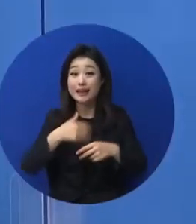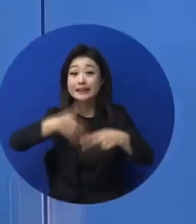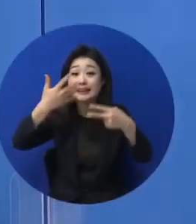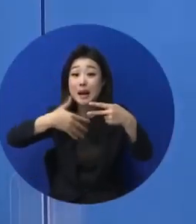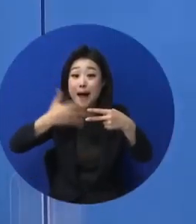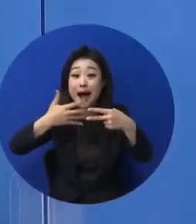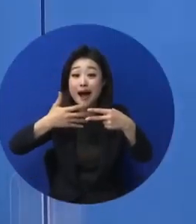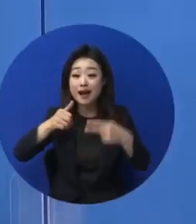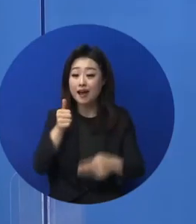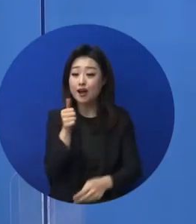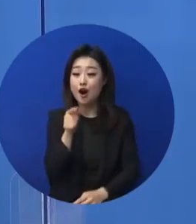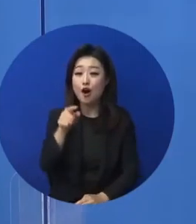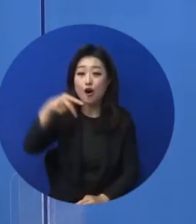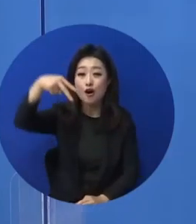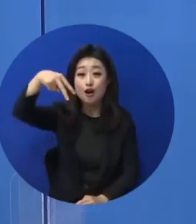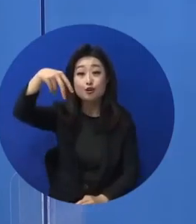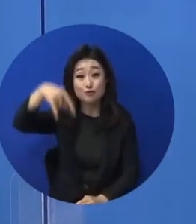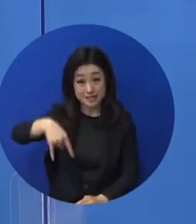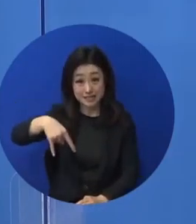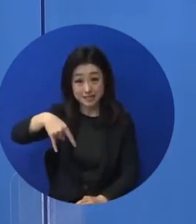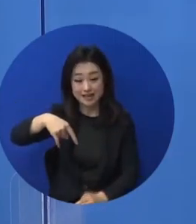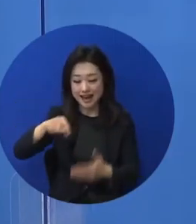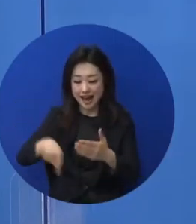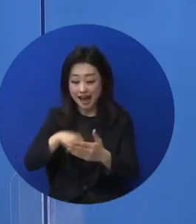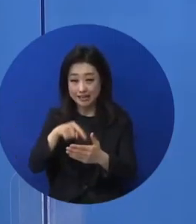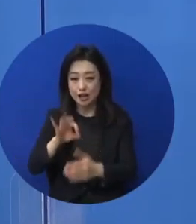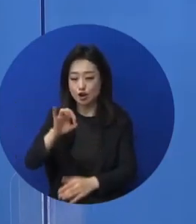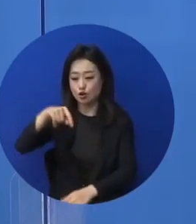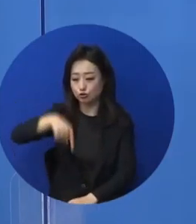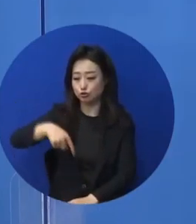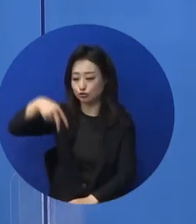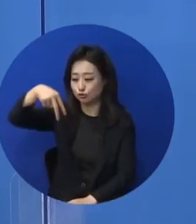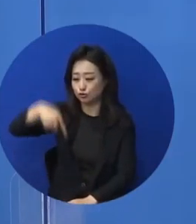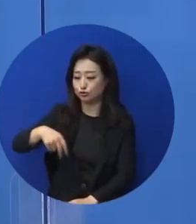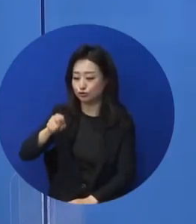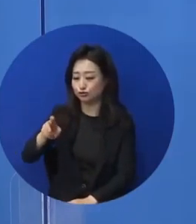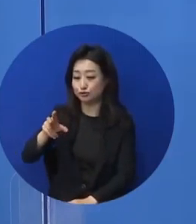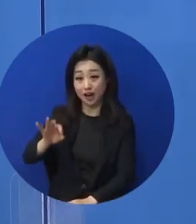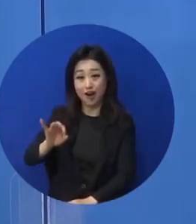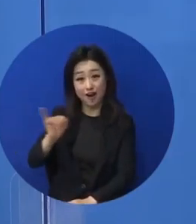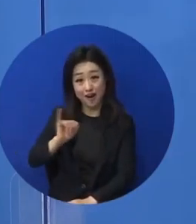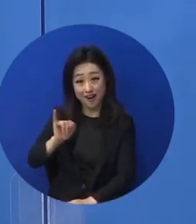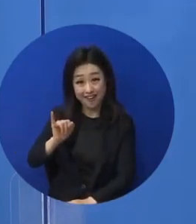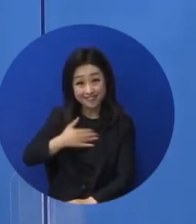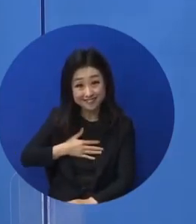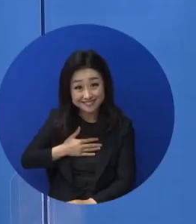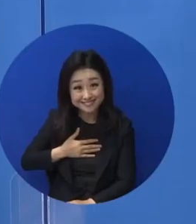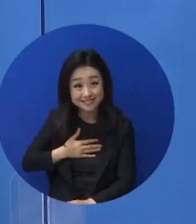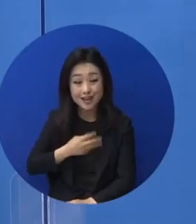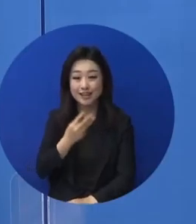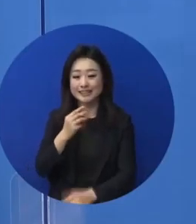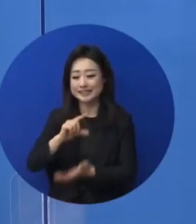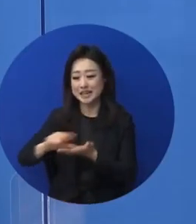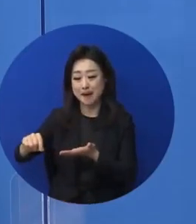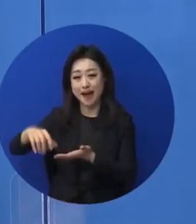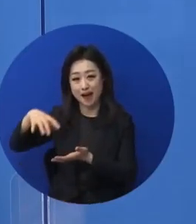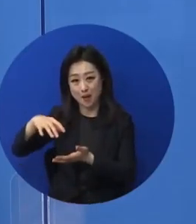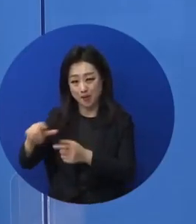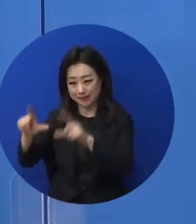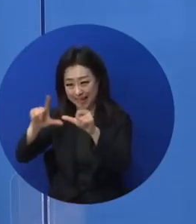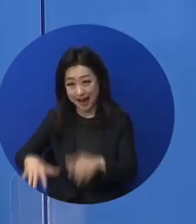드라마에서 오수연이라는 인물이 나왔습니다. 지방대 출신으로 이제 서울에 올라와서 언론사